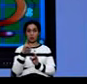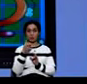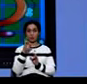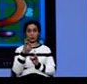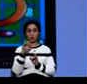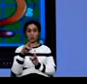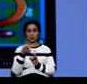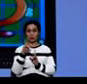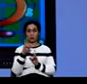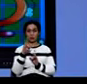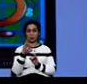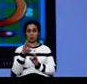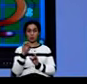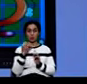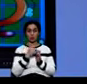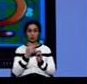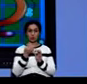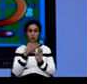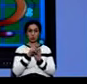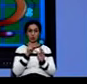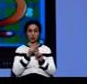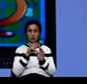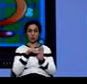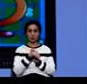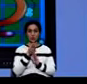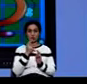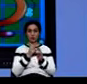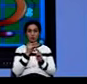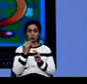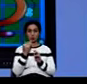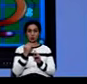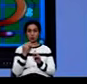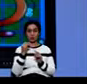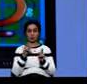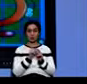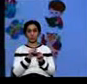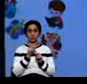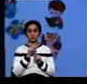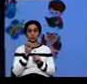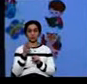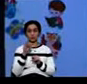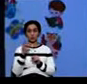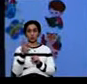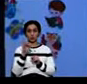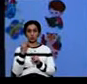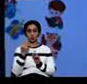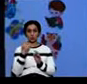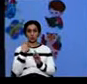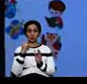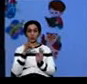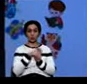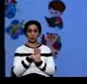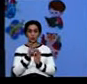Яблоко сөзім із средний род кекрады. Шуның үшін біз у білен бірге одно